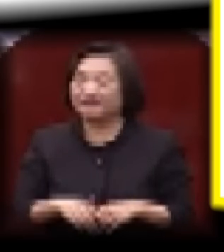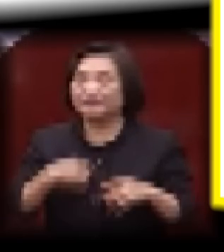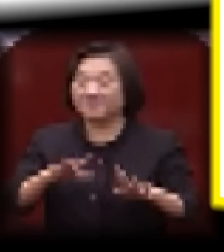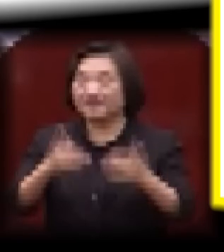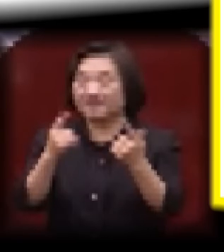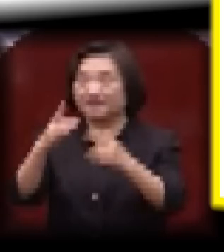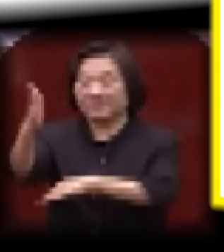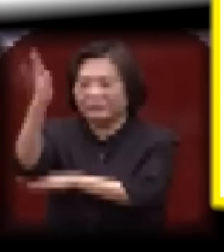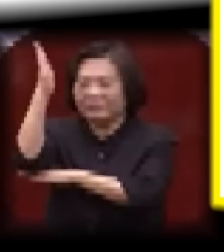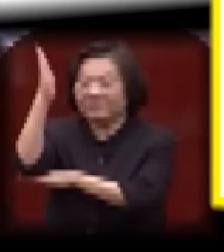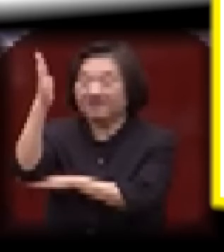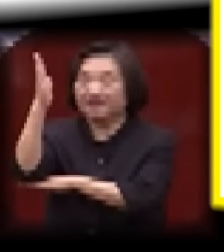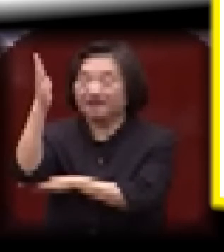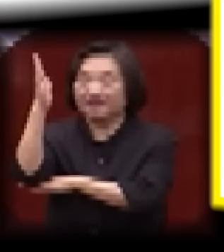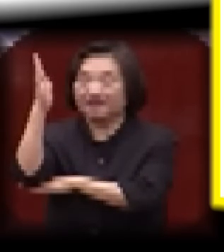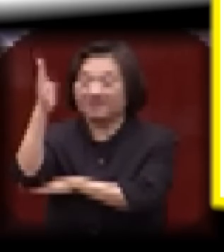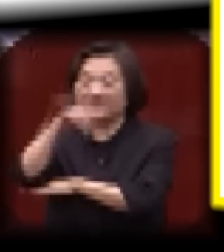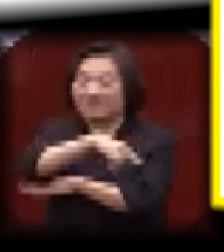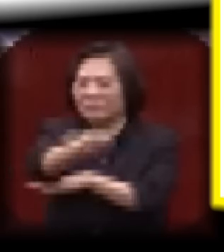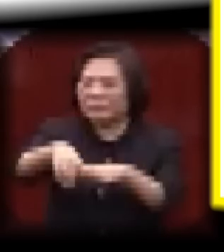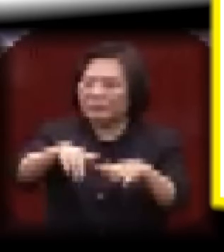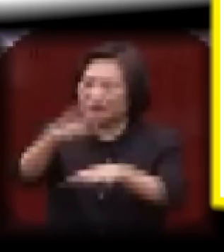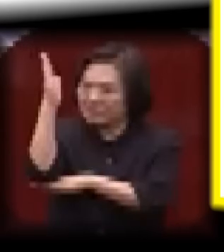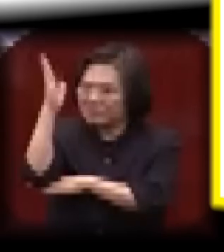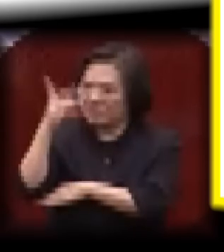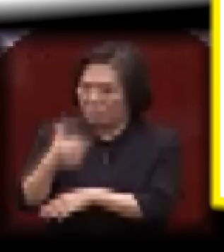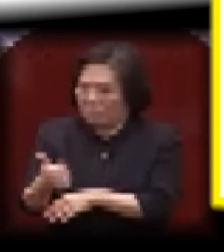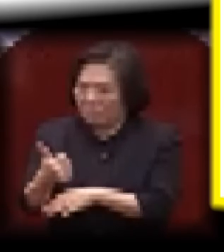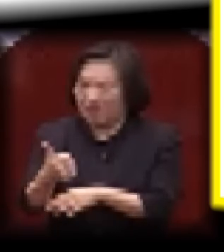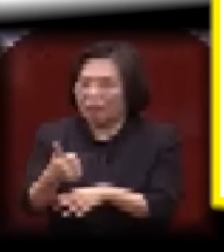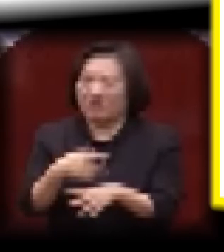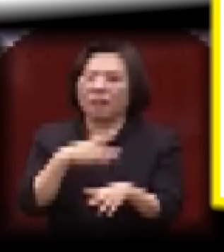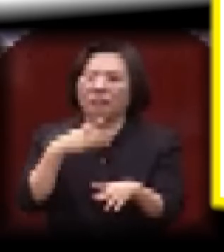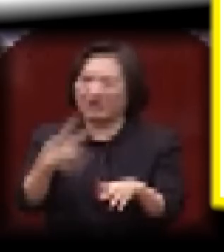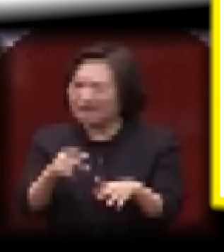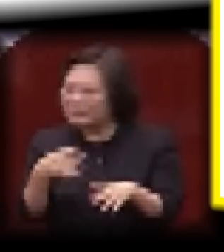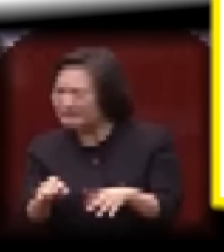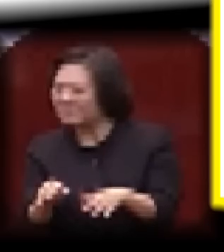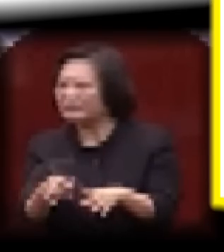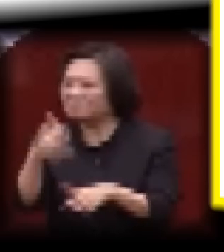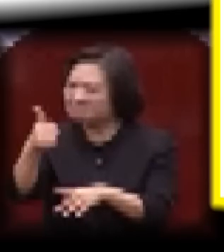成企业在台湾投资一个最大的风险，因为常常不确定